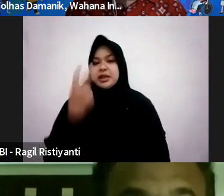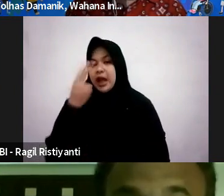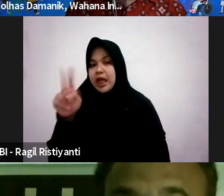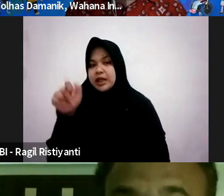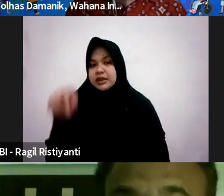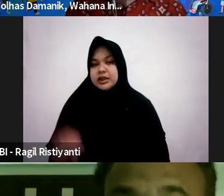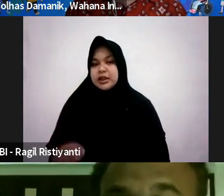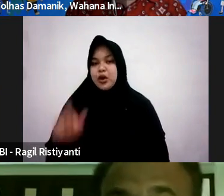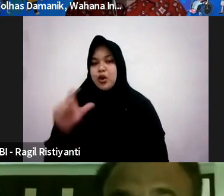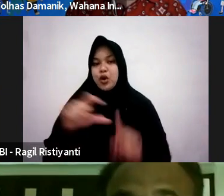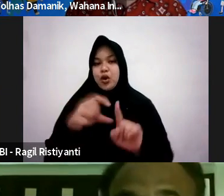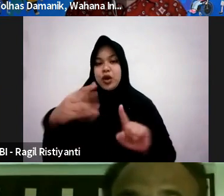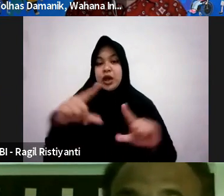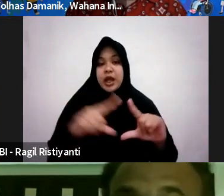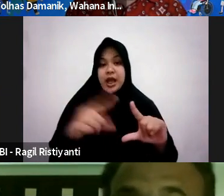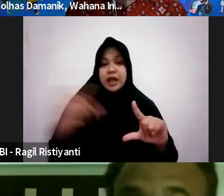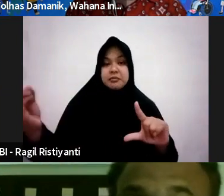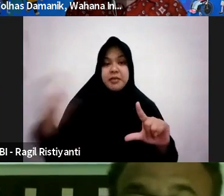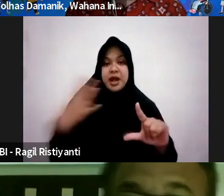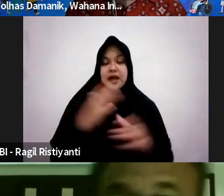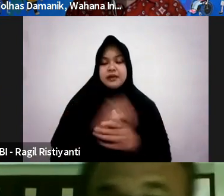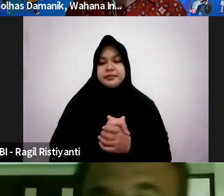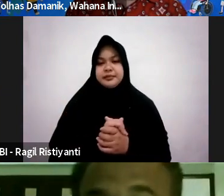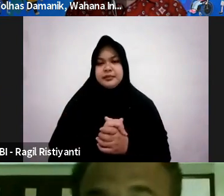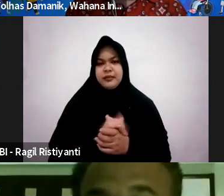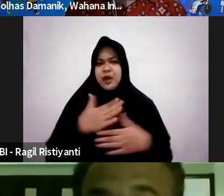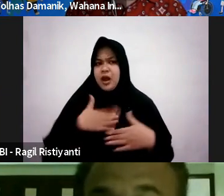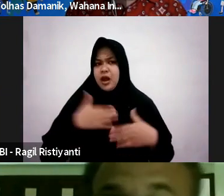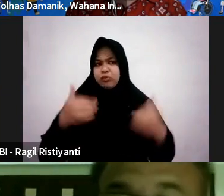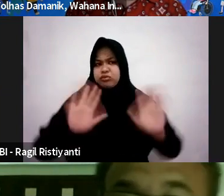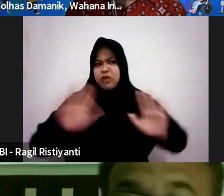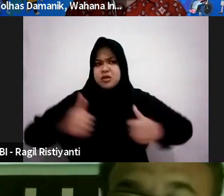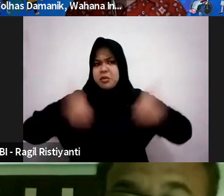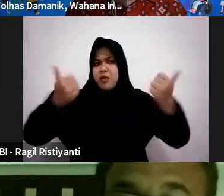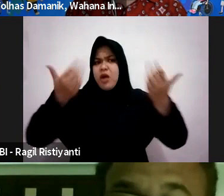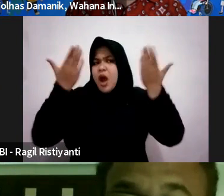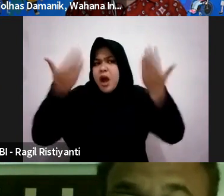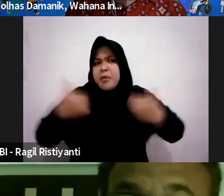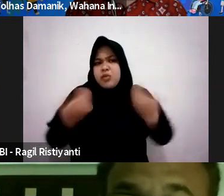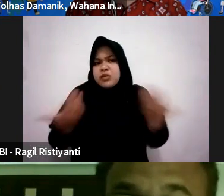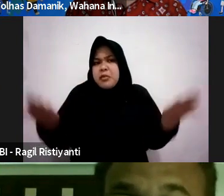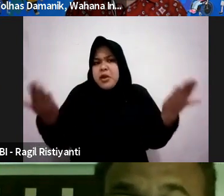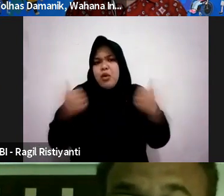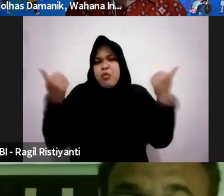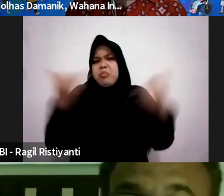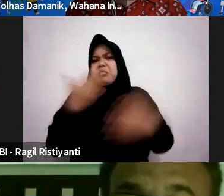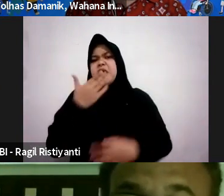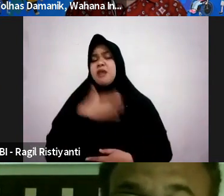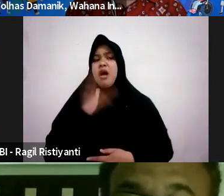si Dea si Andrea yang dalam film itu bilang gitu aku enggak istimewa gitu apa istimewanya aku gitu aku biasa aja jangan bilang aku apa namanya